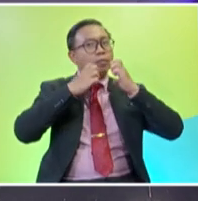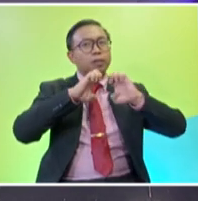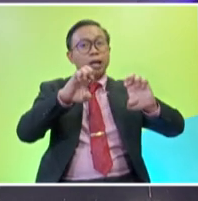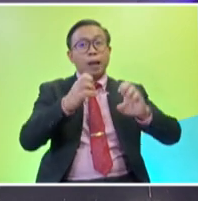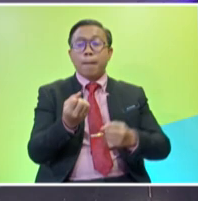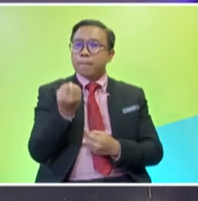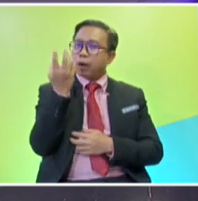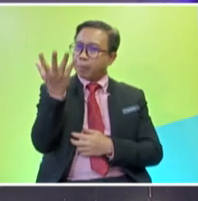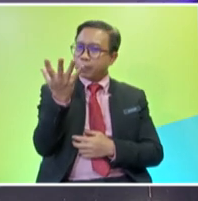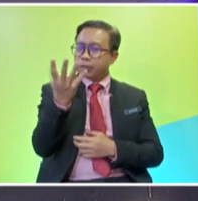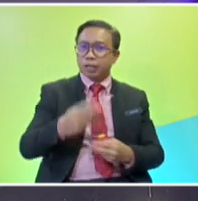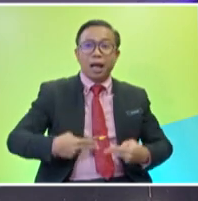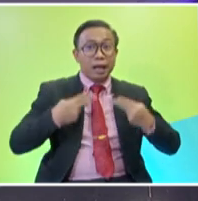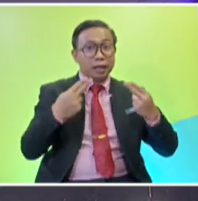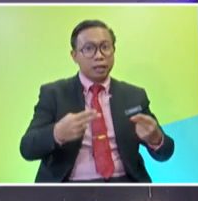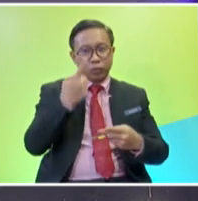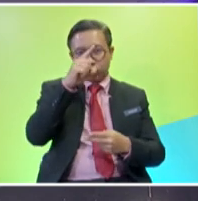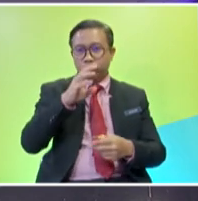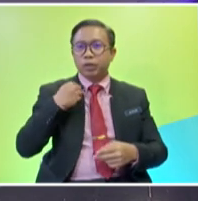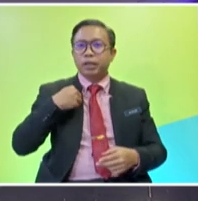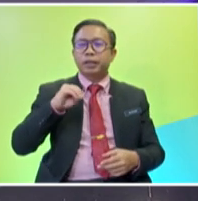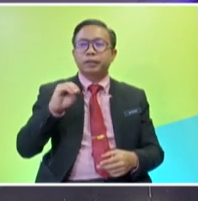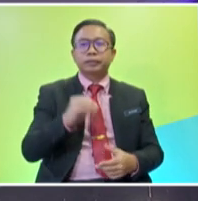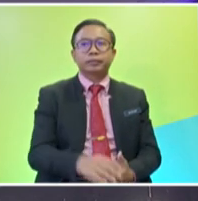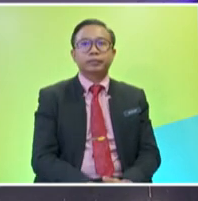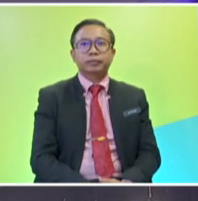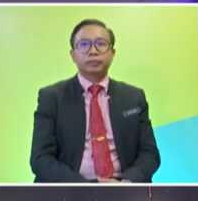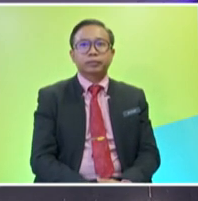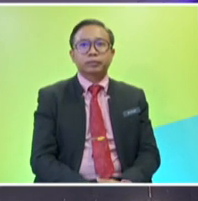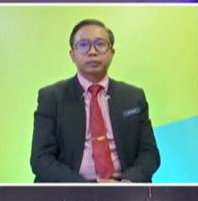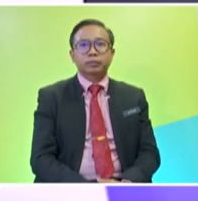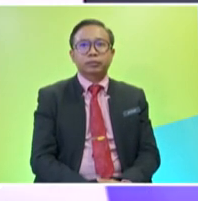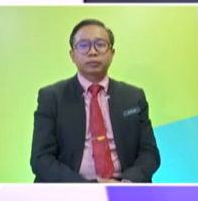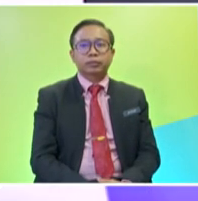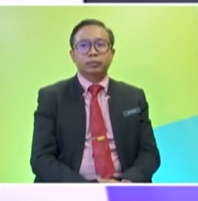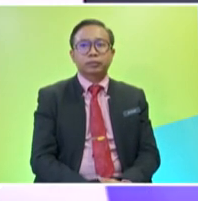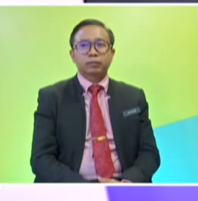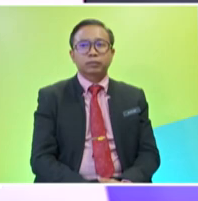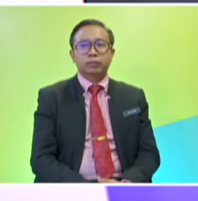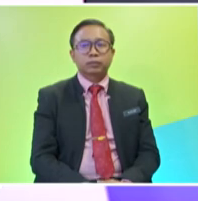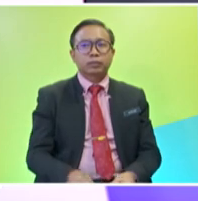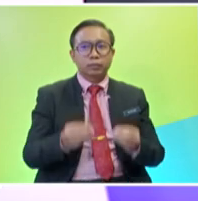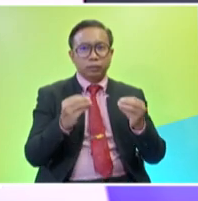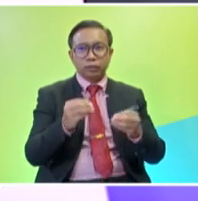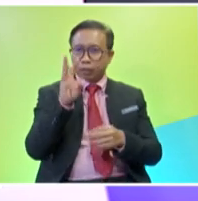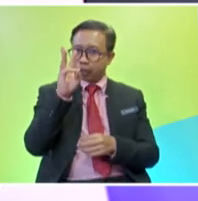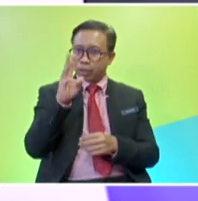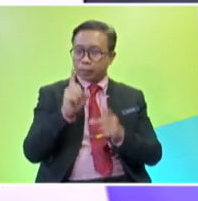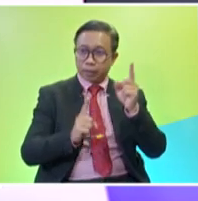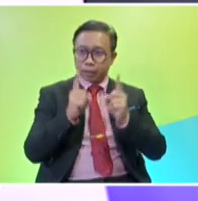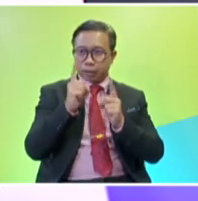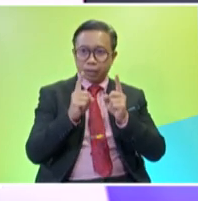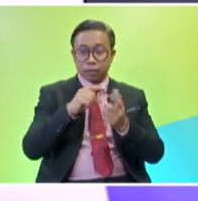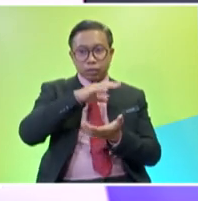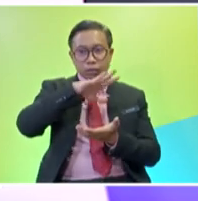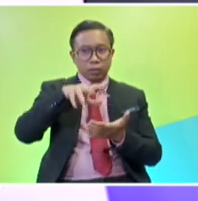untuk mereka semua Oke ini soalnya yang keenam saya berikan 6 bintang 6